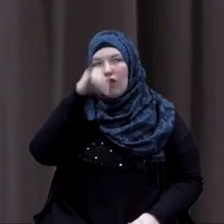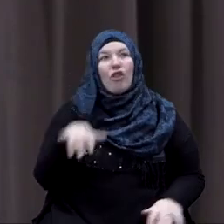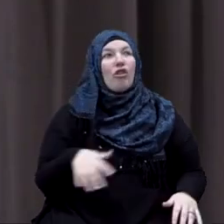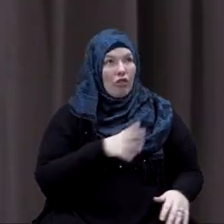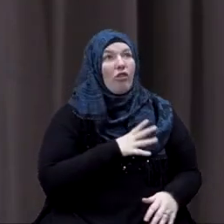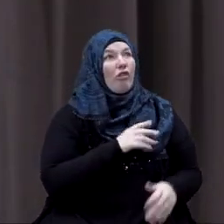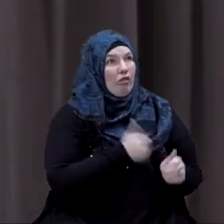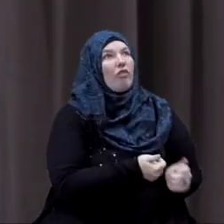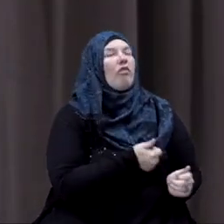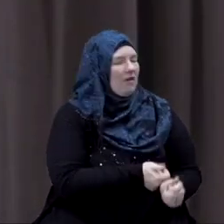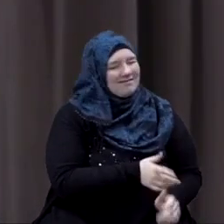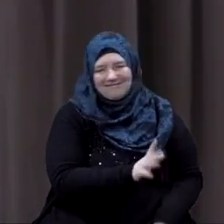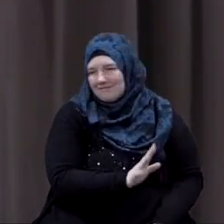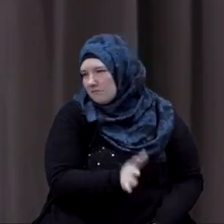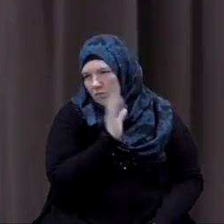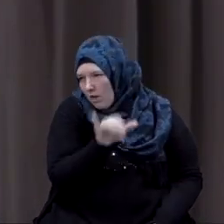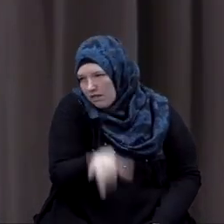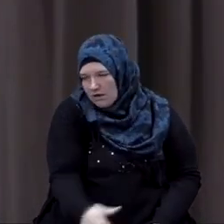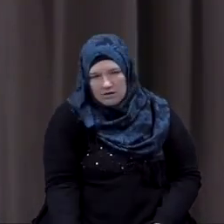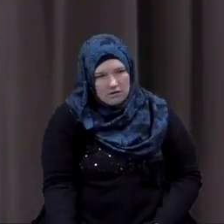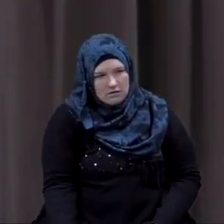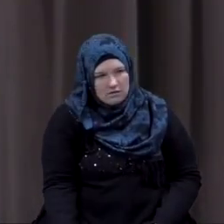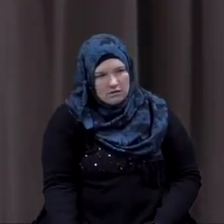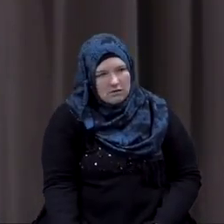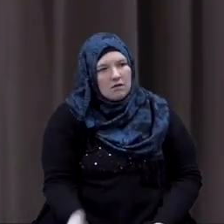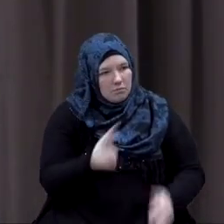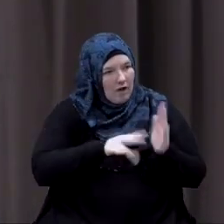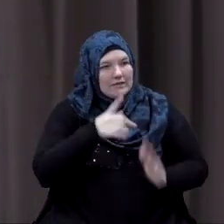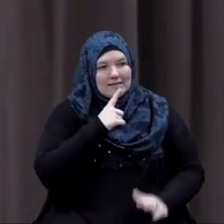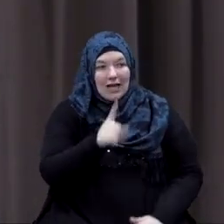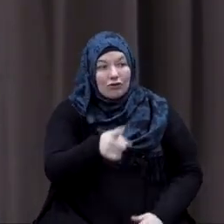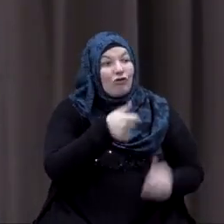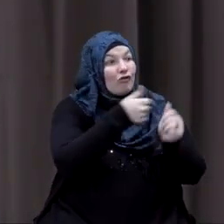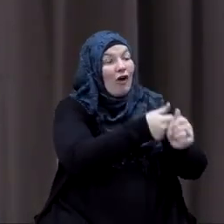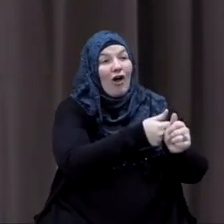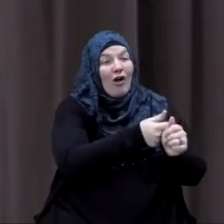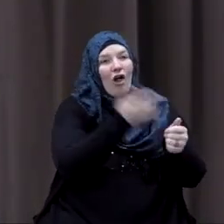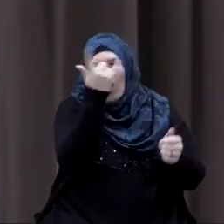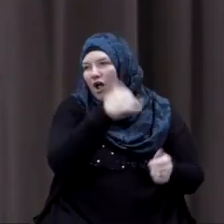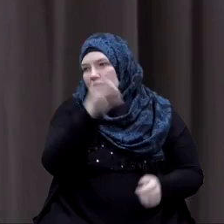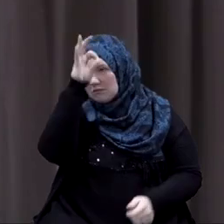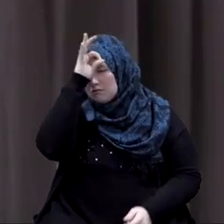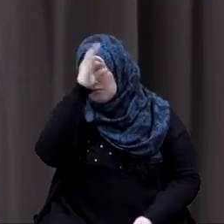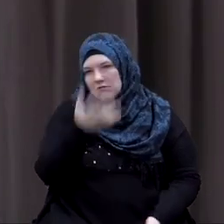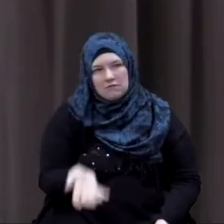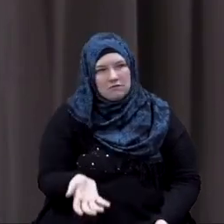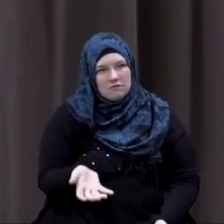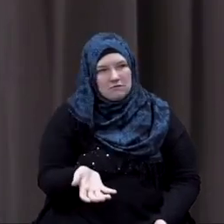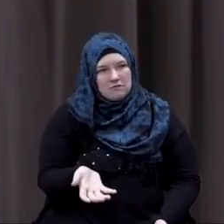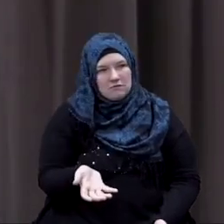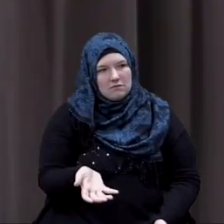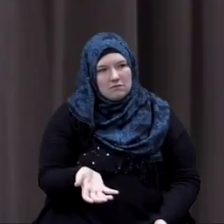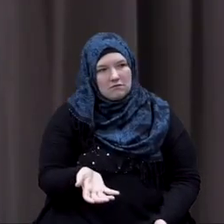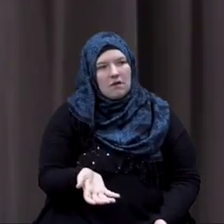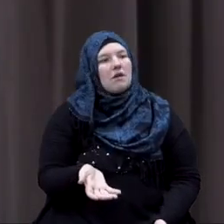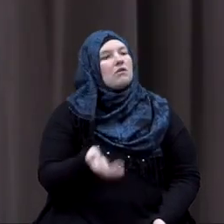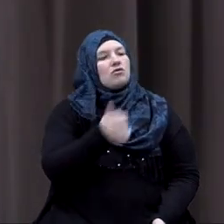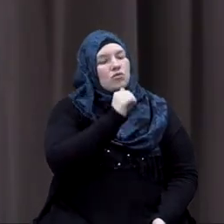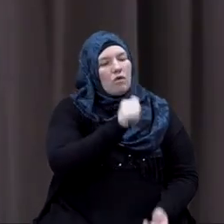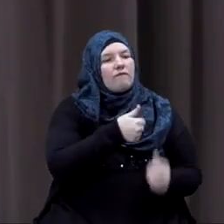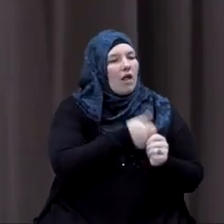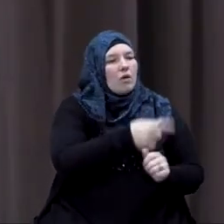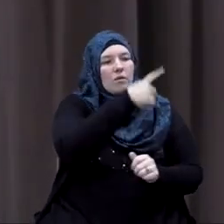Imma. يقول أنا مع الناس إن أحسن الناس أحسنت وإن